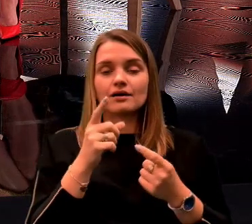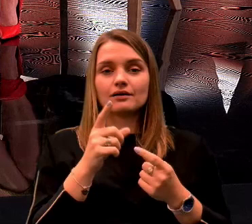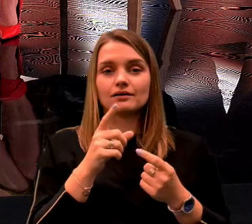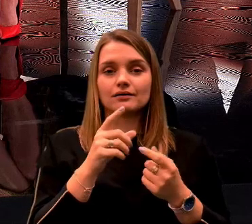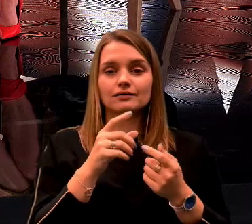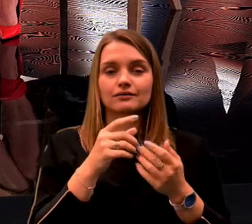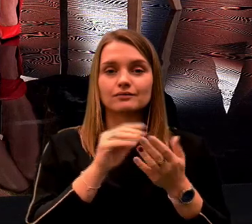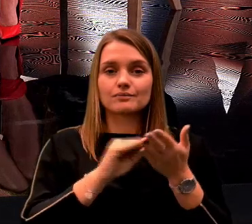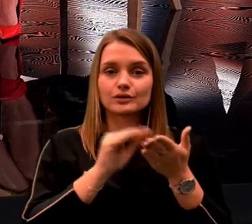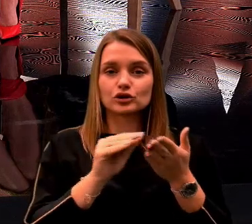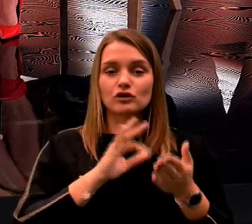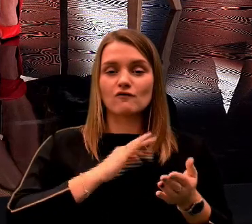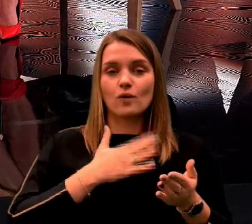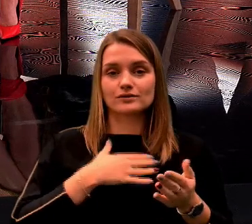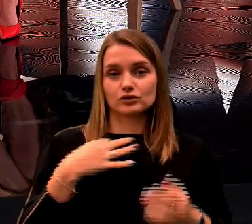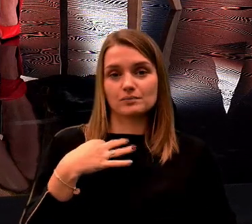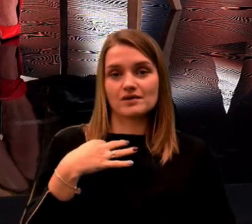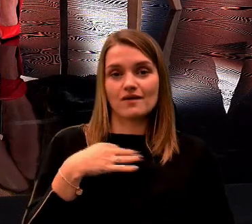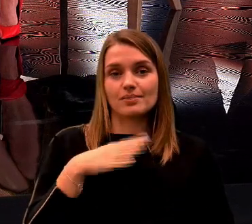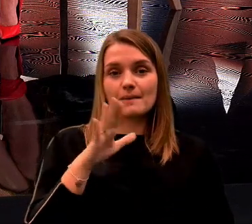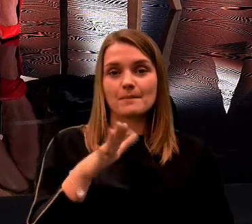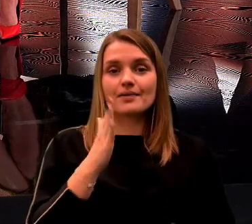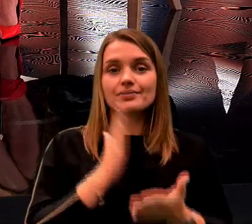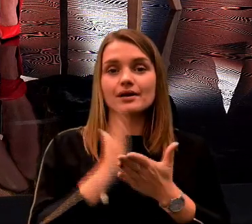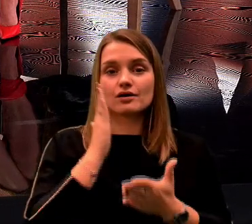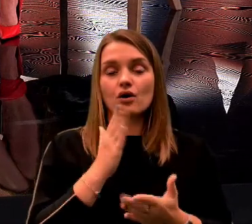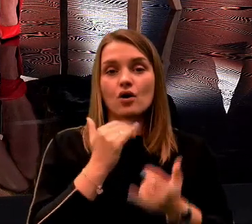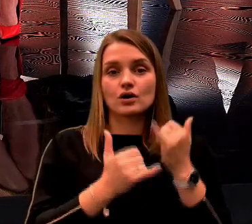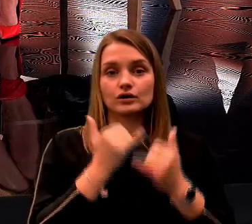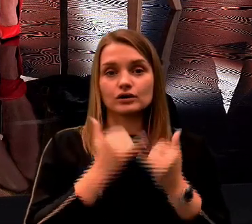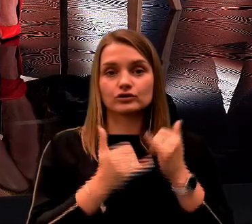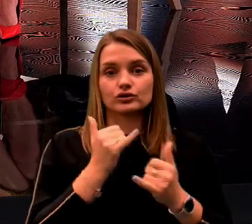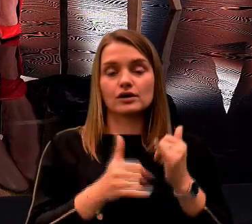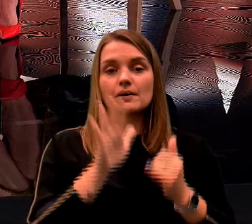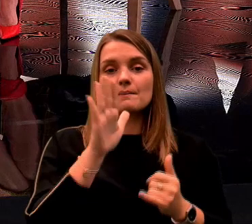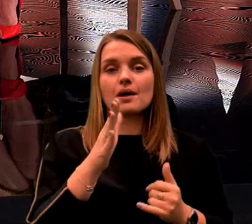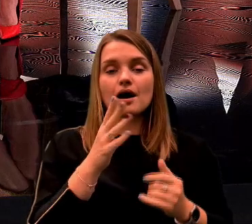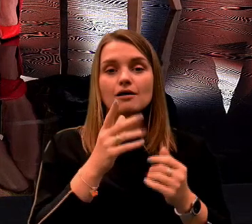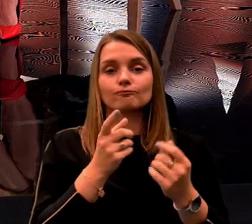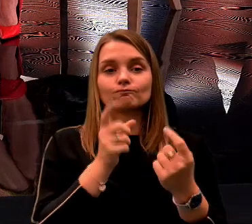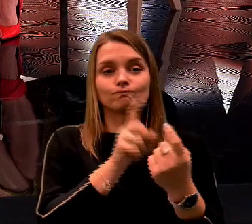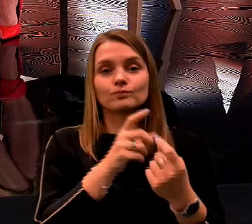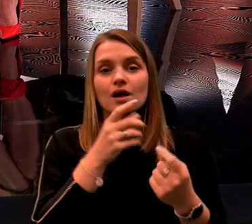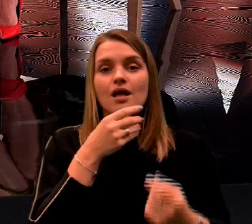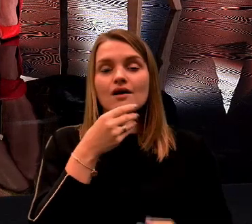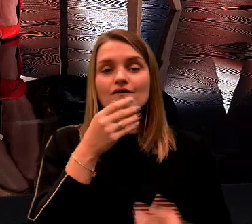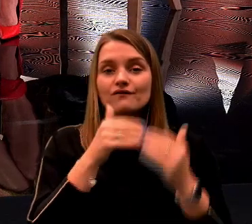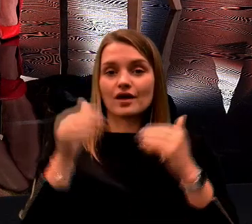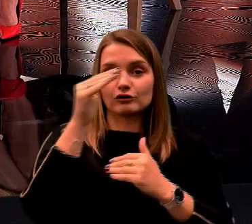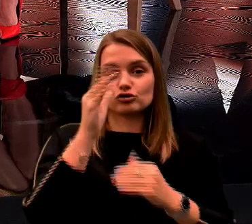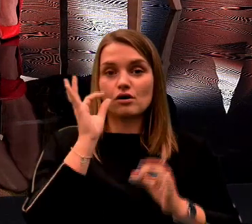mówi, że własność prywatna ma uzasadnienie tylko wtedy, jeśli przyczynia się do większego dobra, więc tylko pod tym warunkiem.